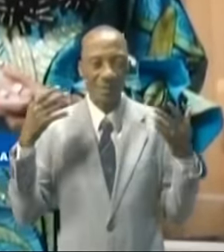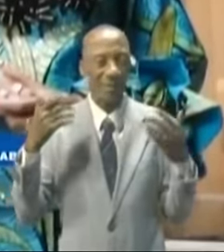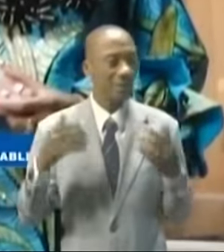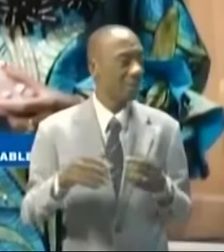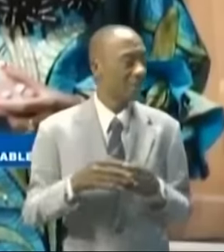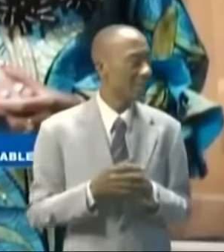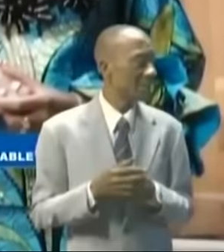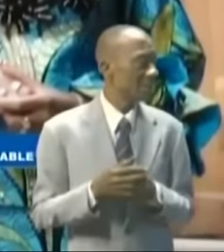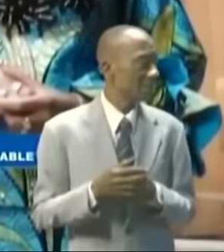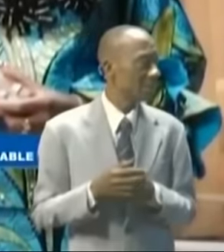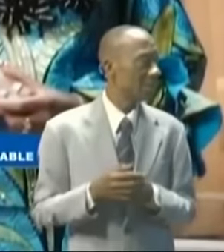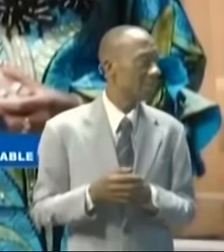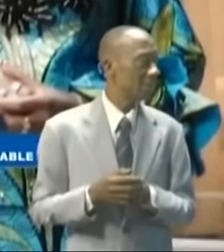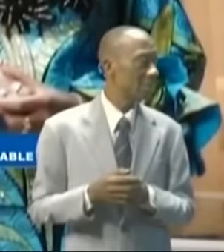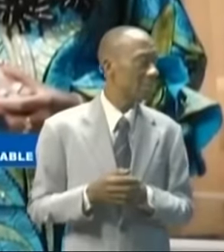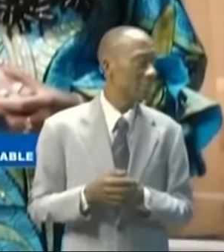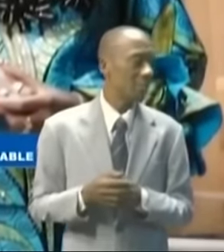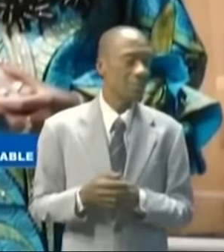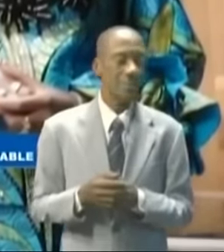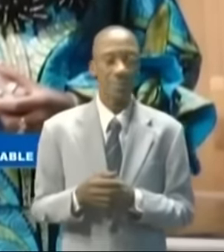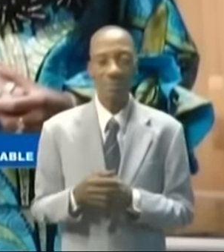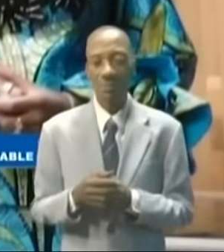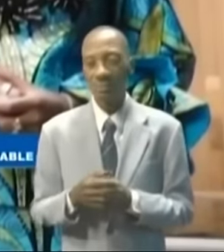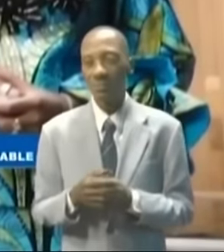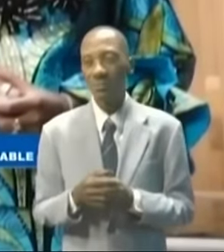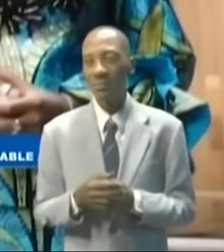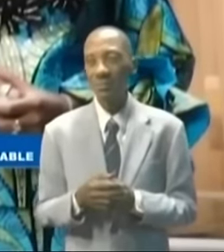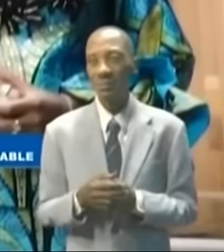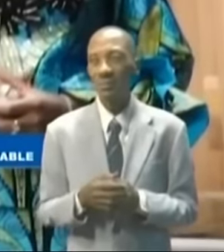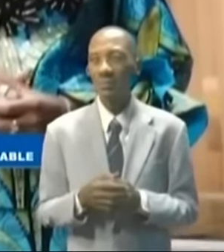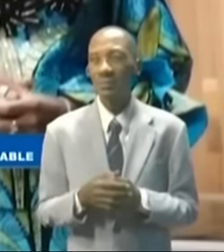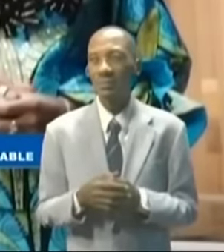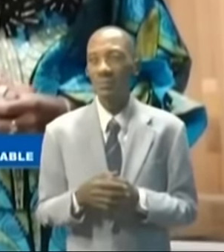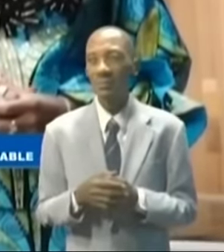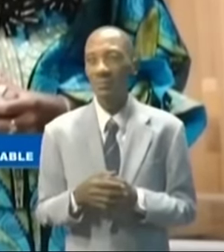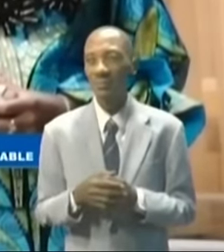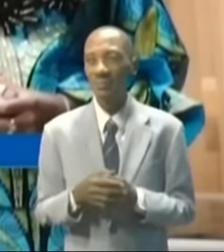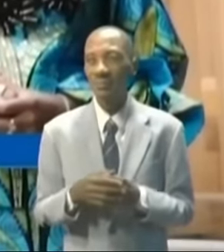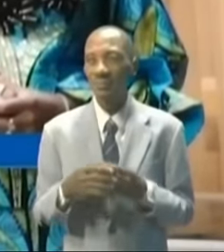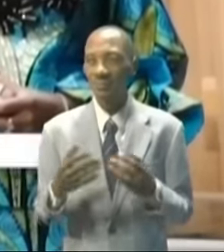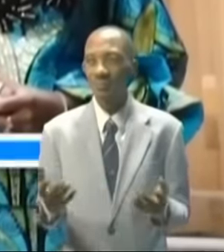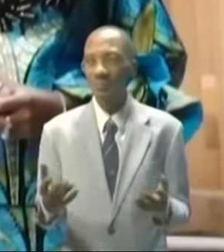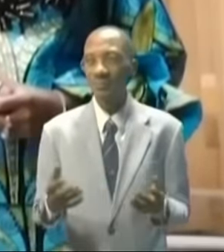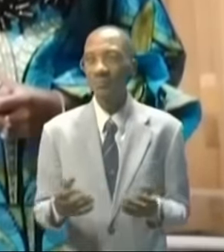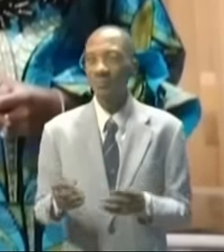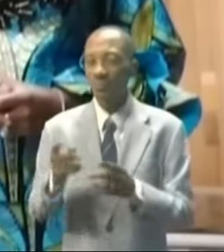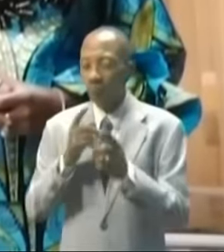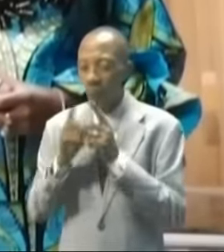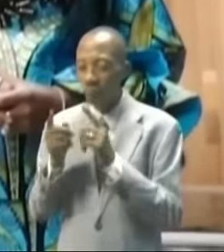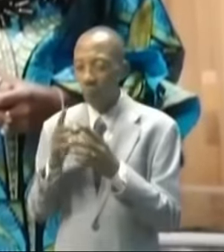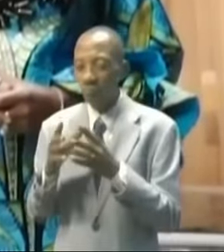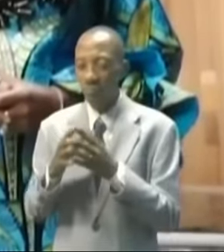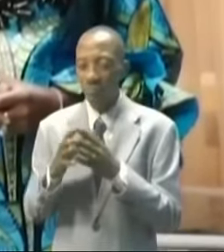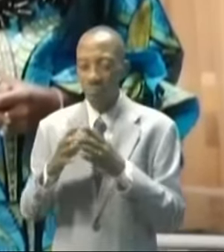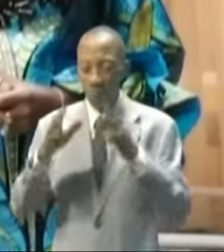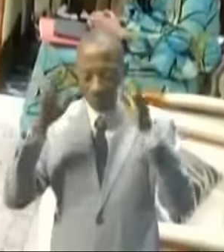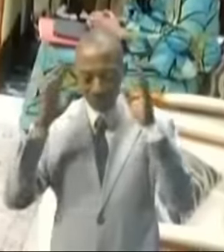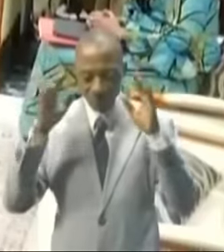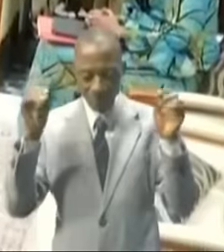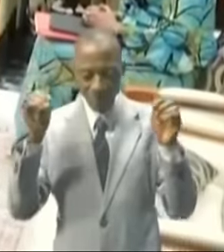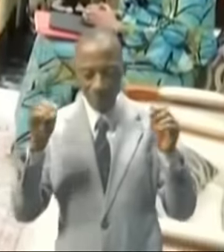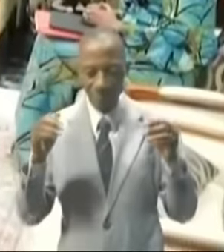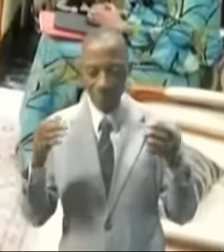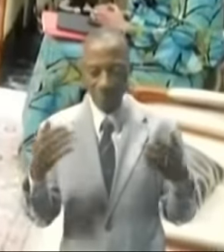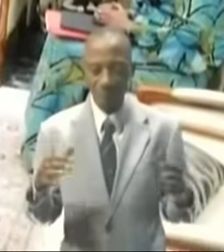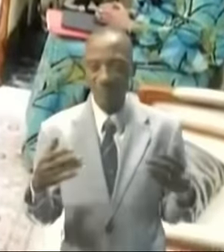inviter son homologue de la RDC à venir le rejoindre pour cette inauguration. Ils